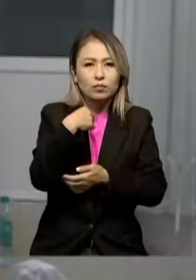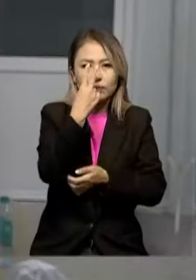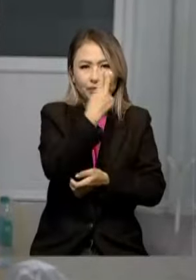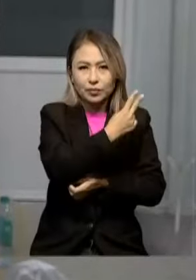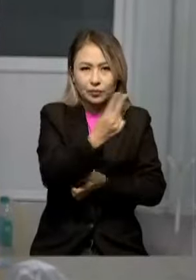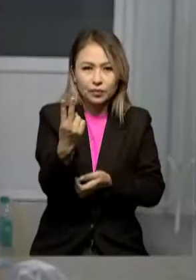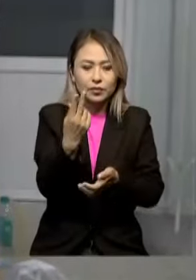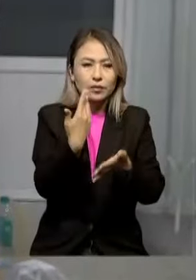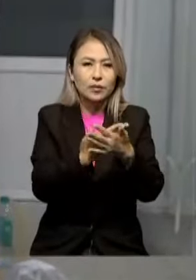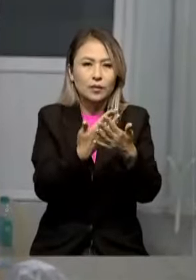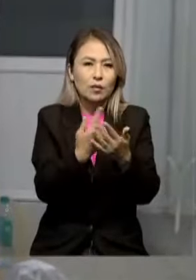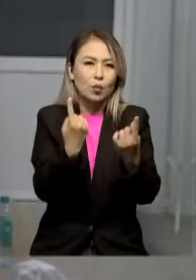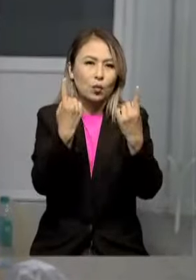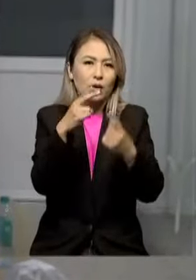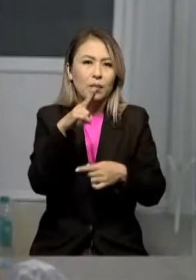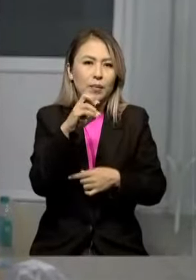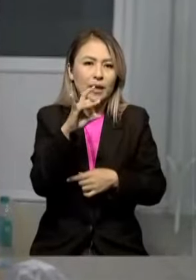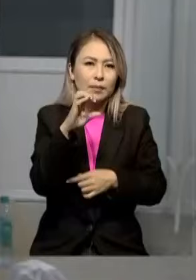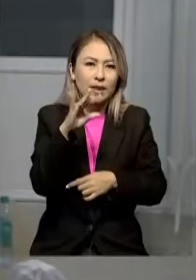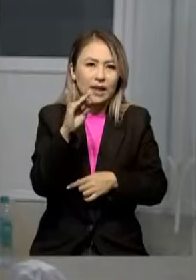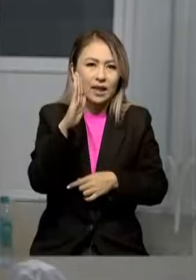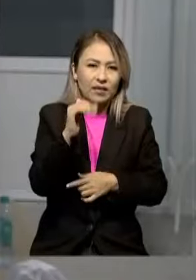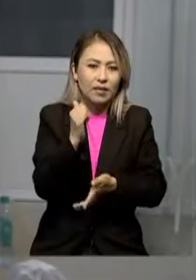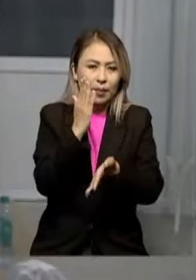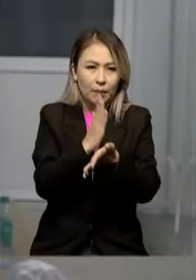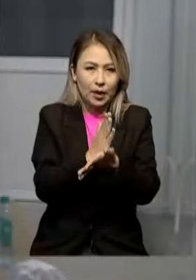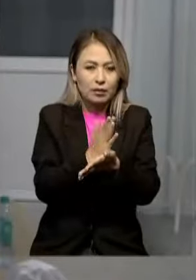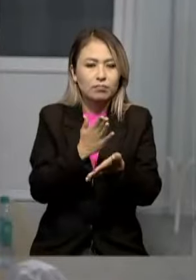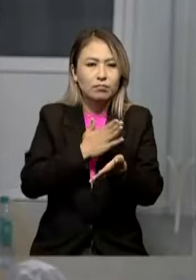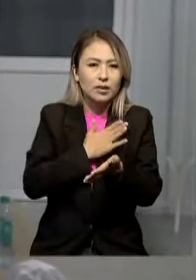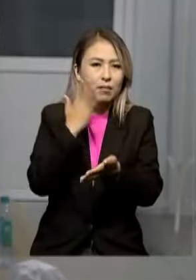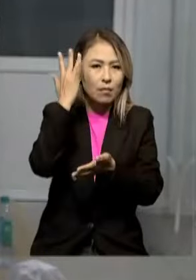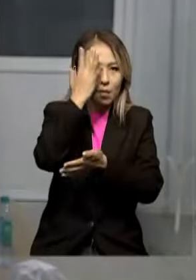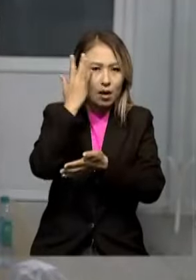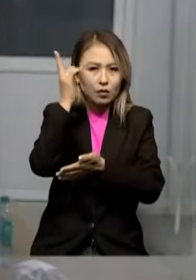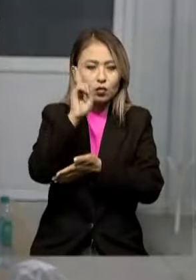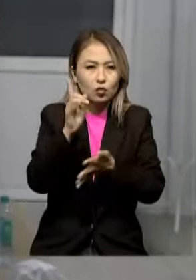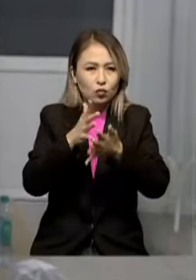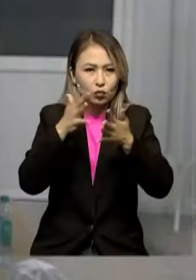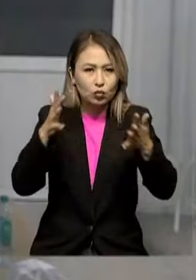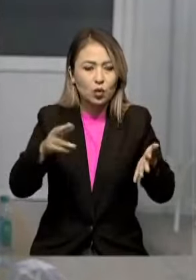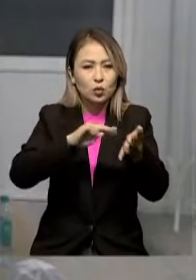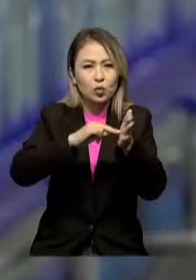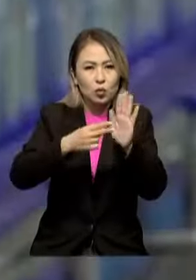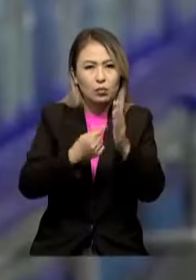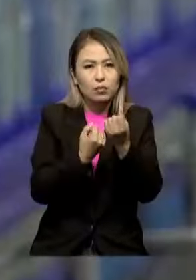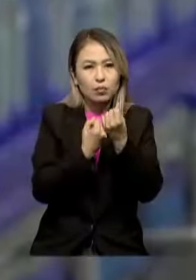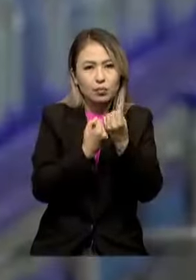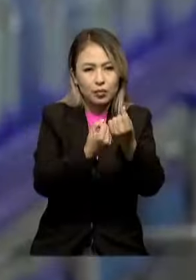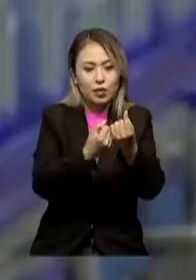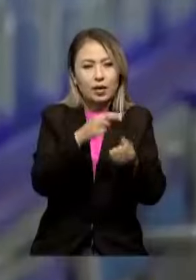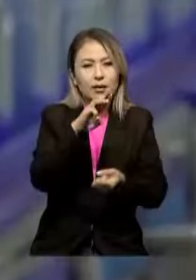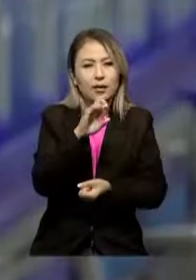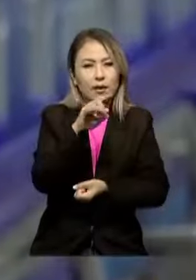Үлкен жаңағы перспективасы бар. Біздің мақсатымыз осындай үлкен жобаларды қолдау. Теректі